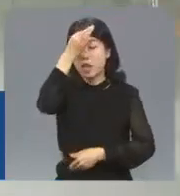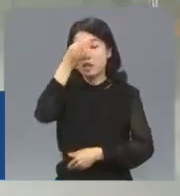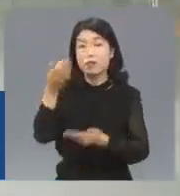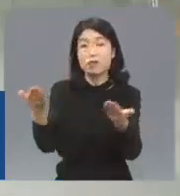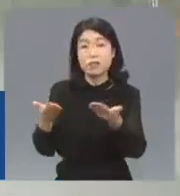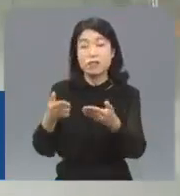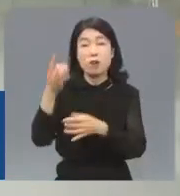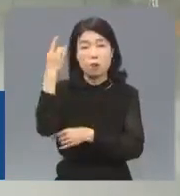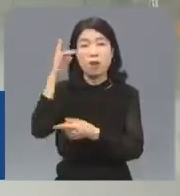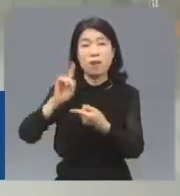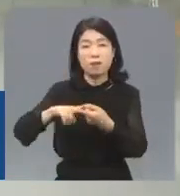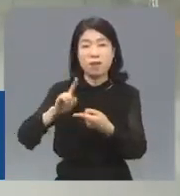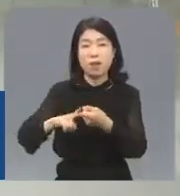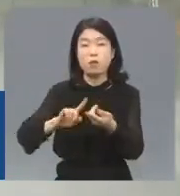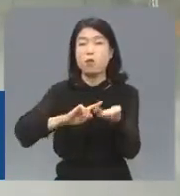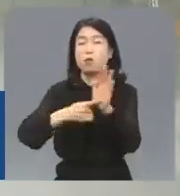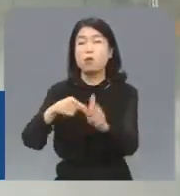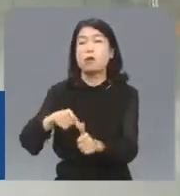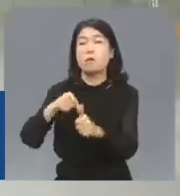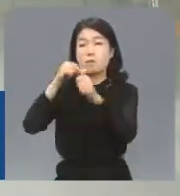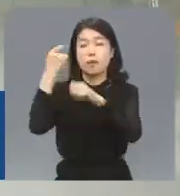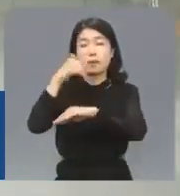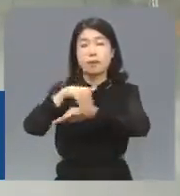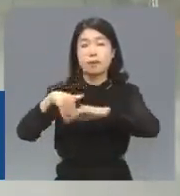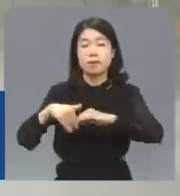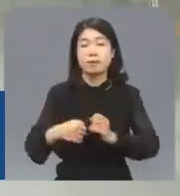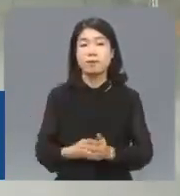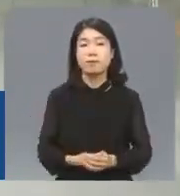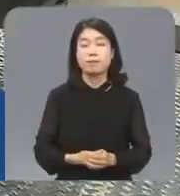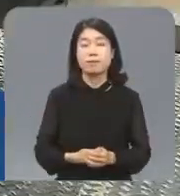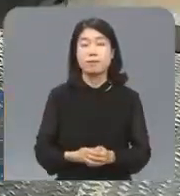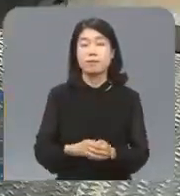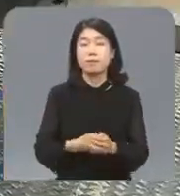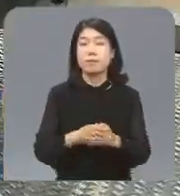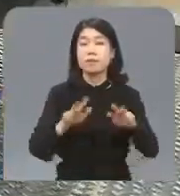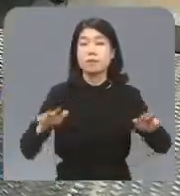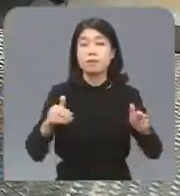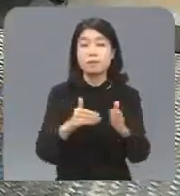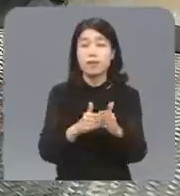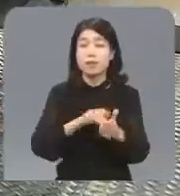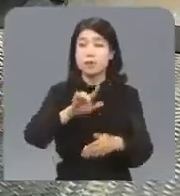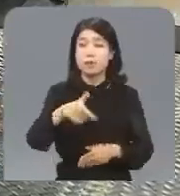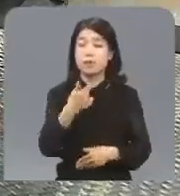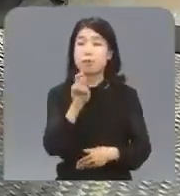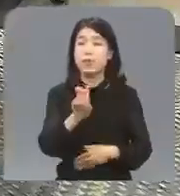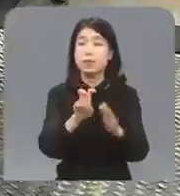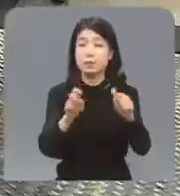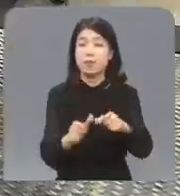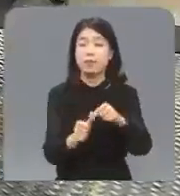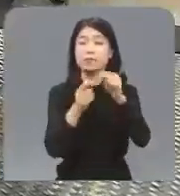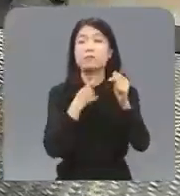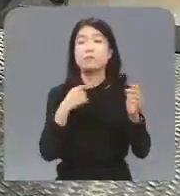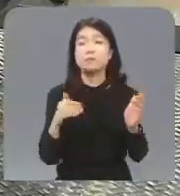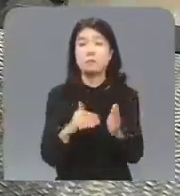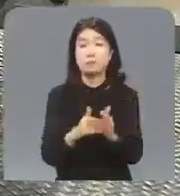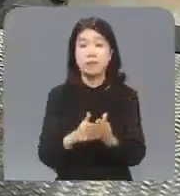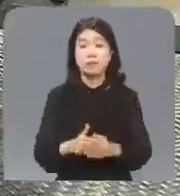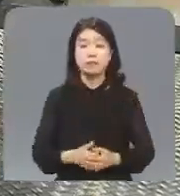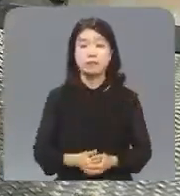기존과 같이 공개채용을 통해서 선발할 예정입니다 djm 을 지금까지 600 20명을 채용했습니다